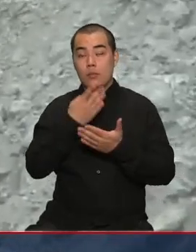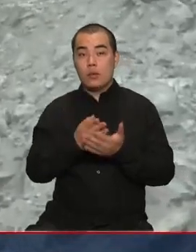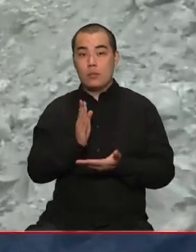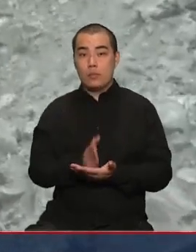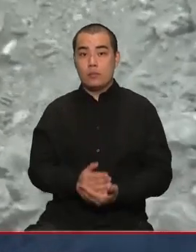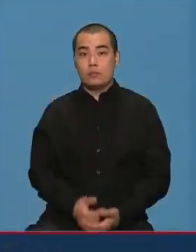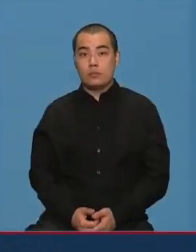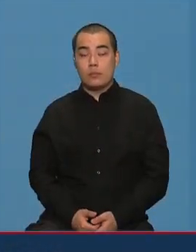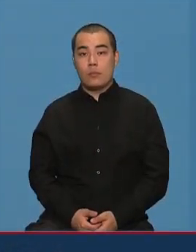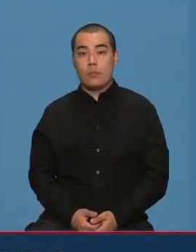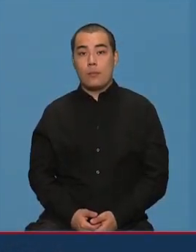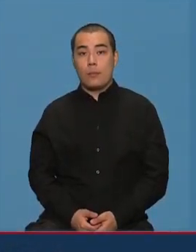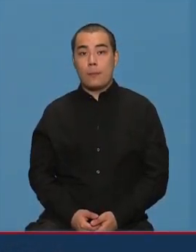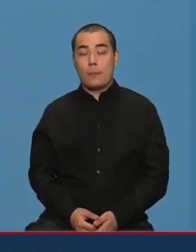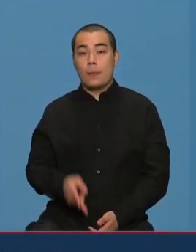көрсетеді.